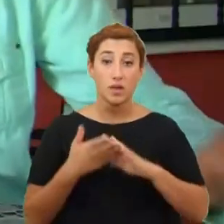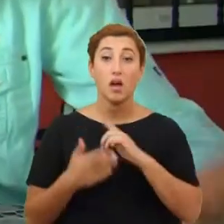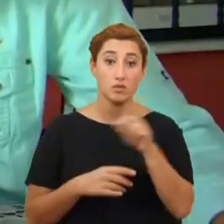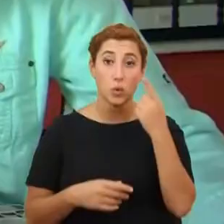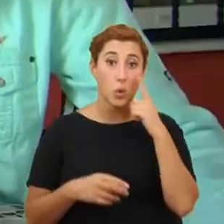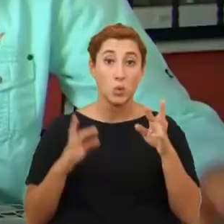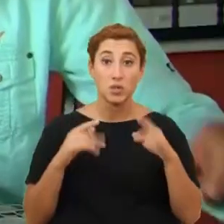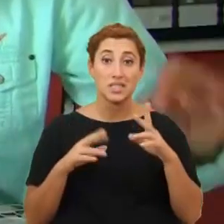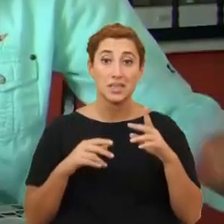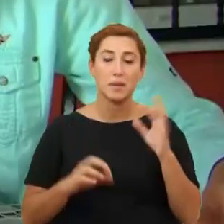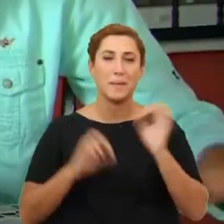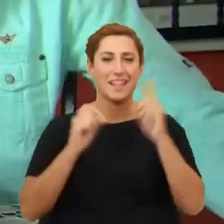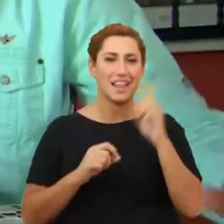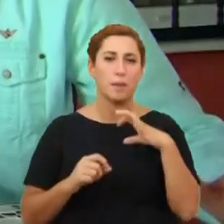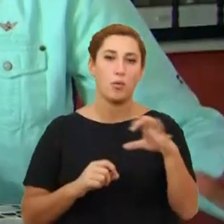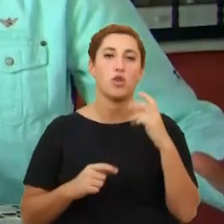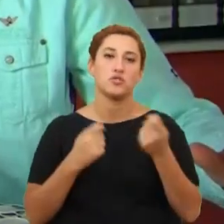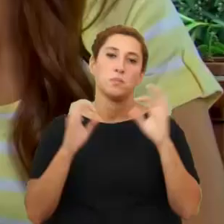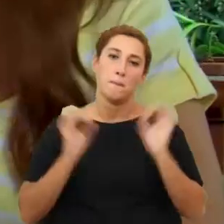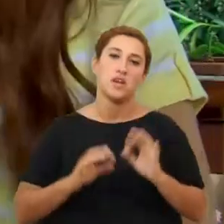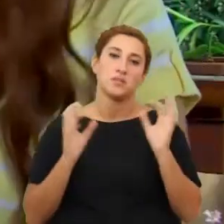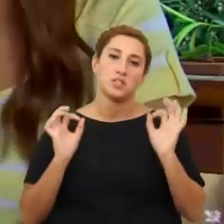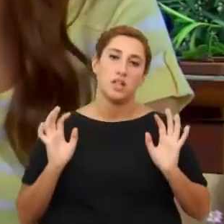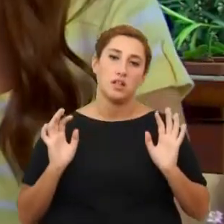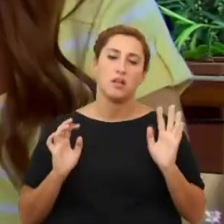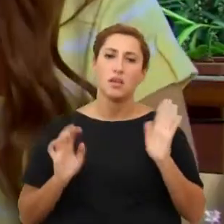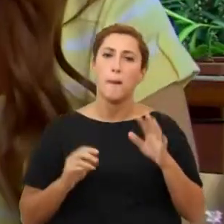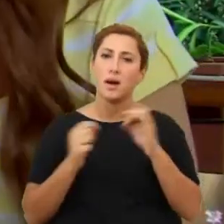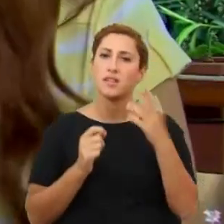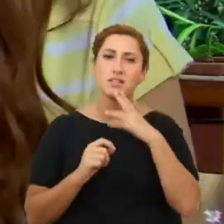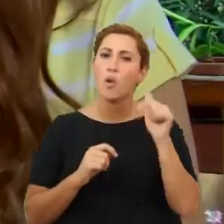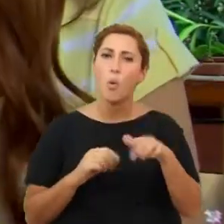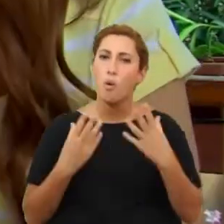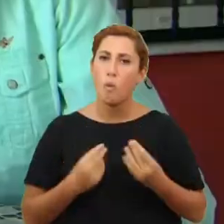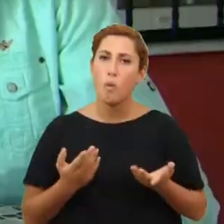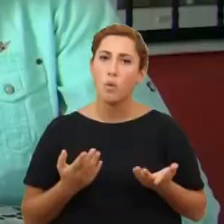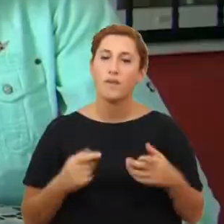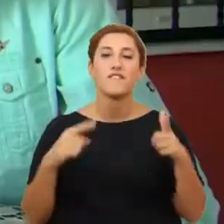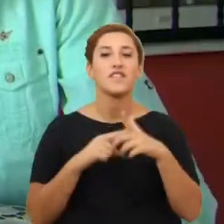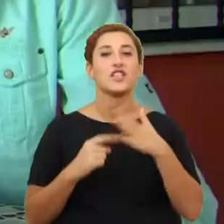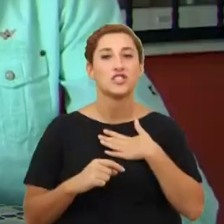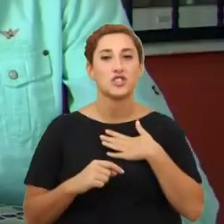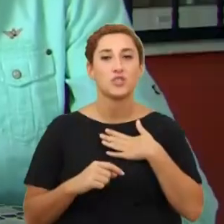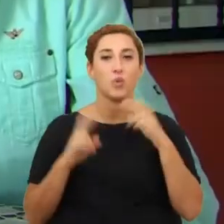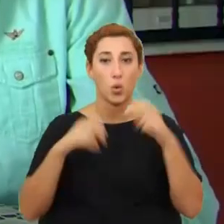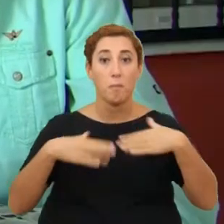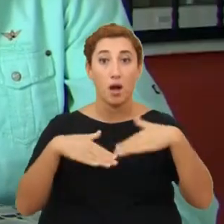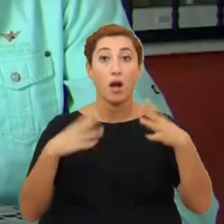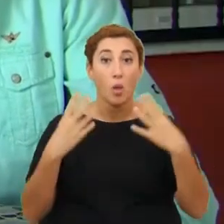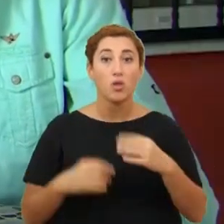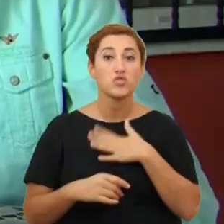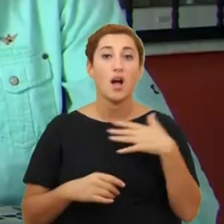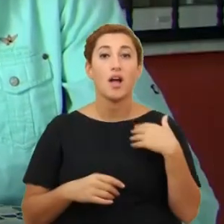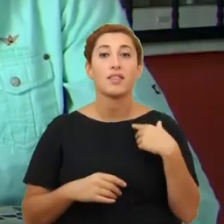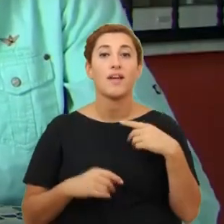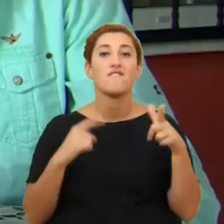Arkadaşlar, gördüğünüz gibi planın ilk bölümü işlemeye başladı. Ya Badire teyze, niye öyle oldu ki? Filizciğim, konu barbekü olunca